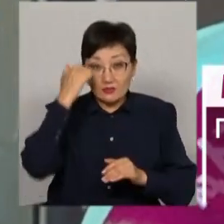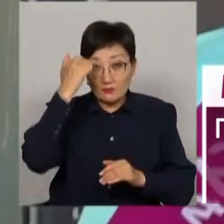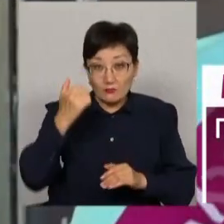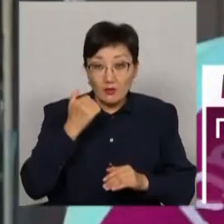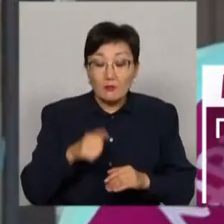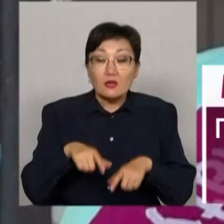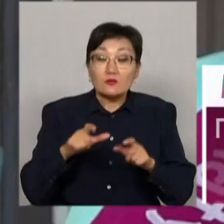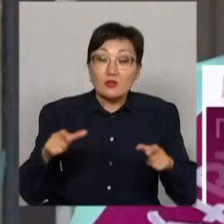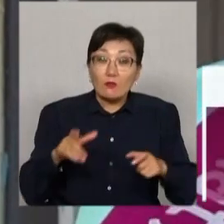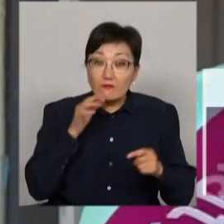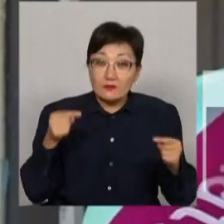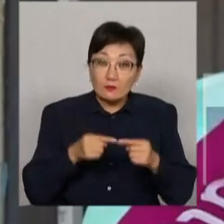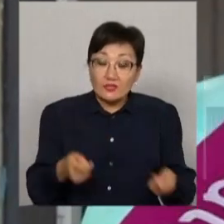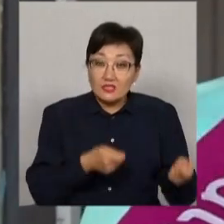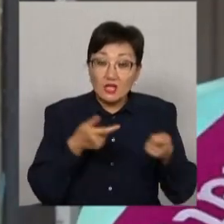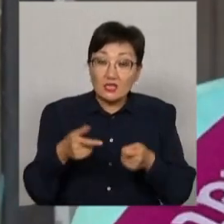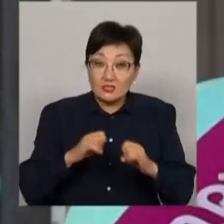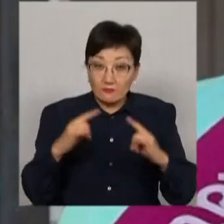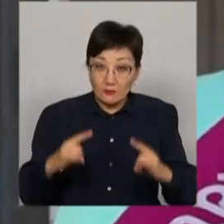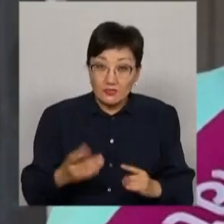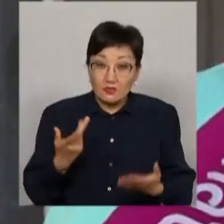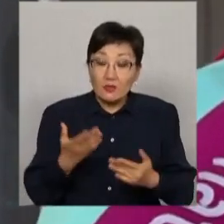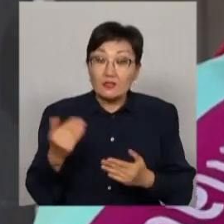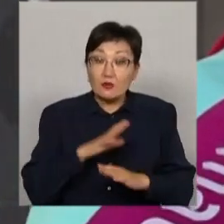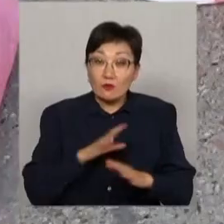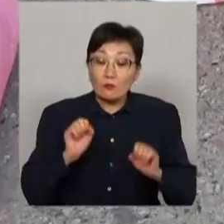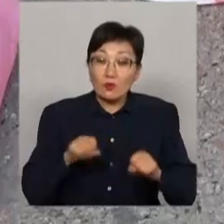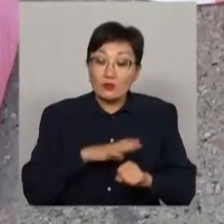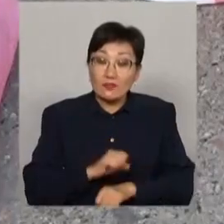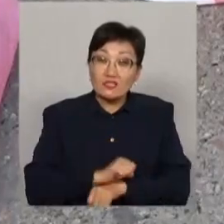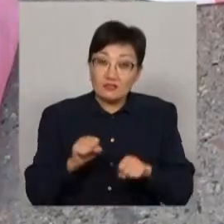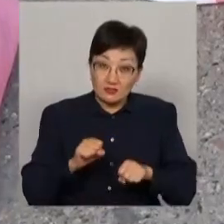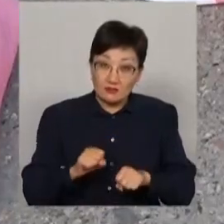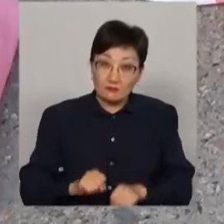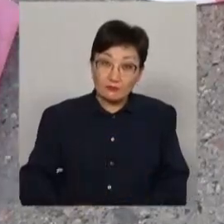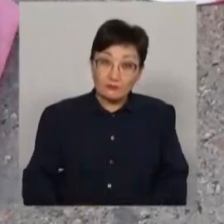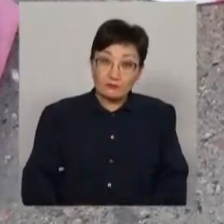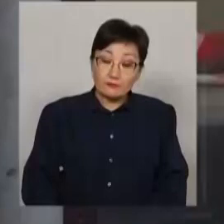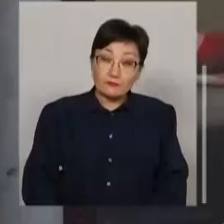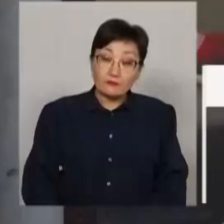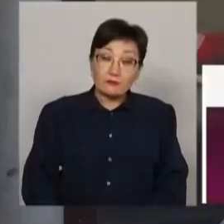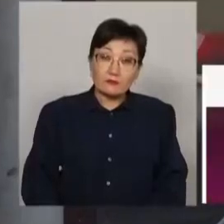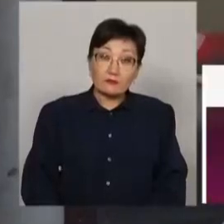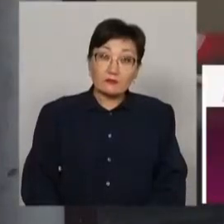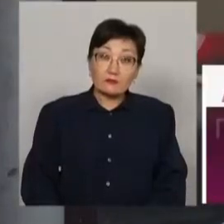отзывчивым парням, которые вовремя вынесли газовый баллон. Если бы не они, могла бы произойти страшная трагедия.